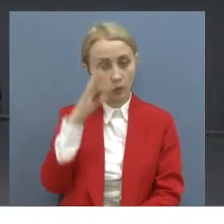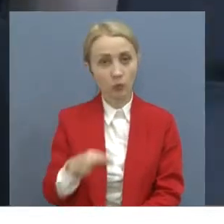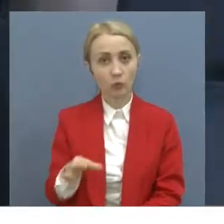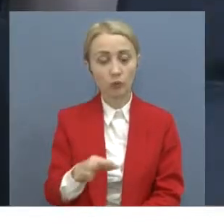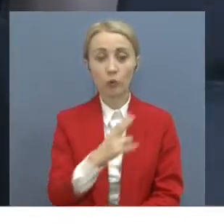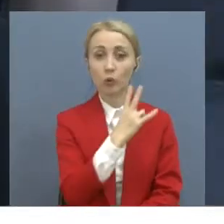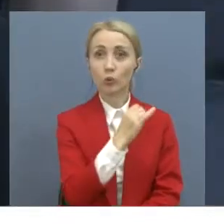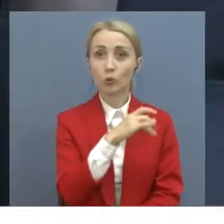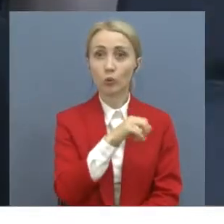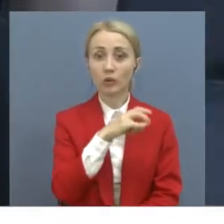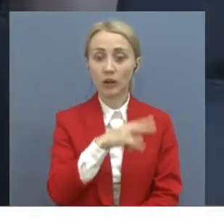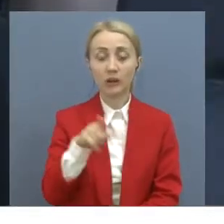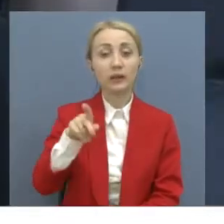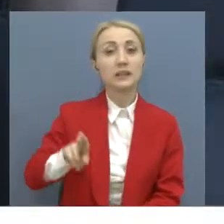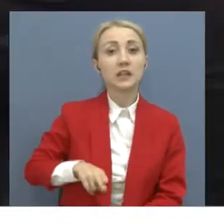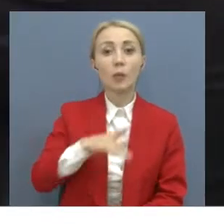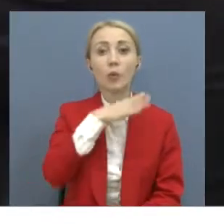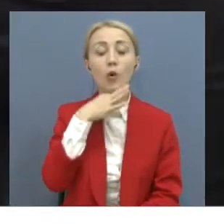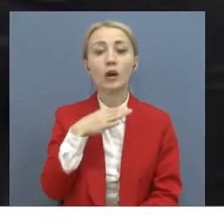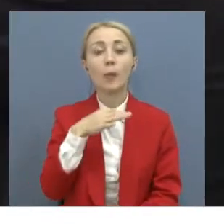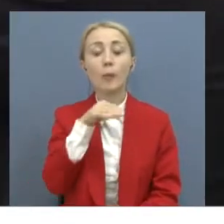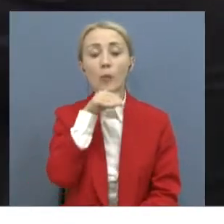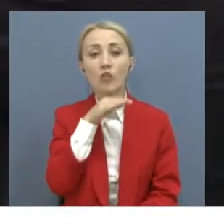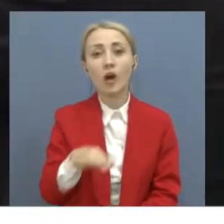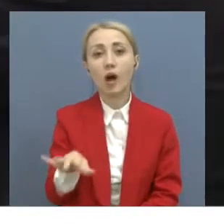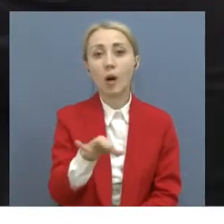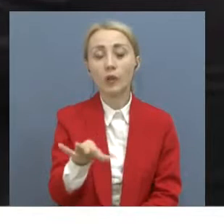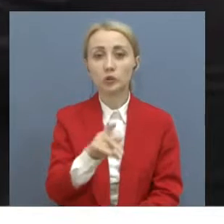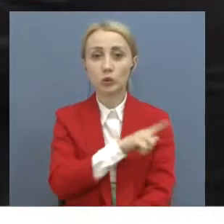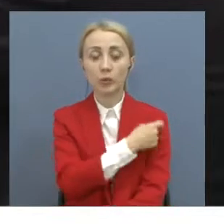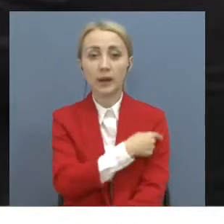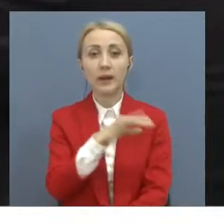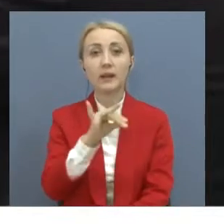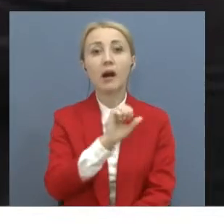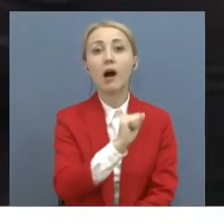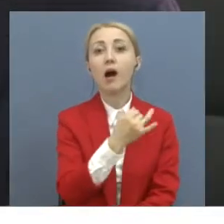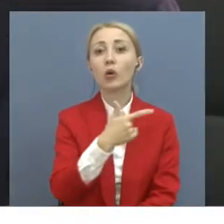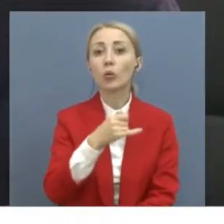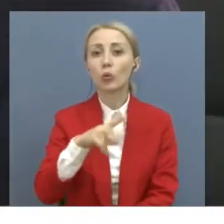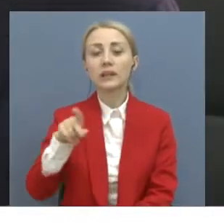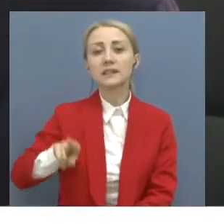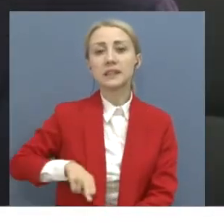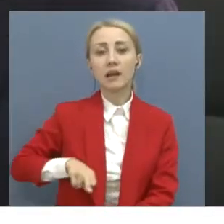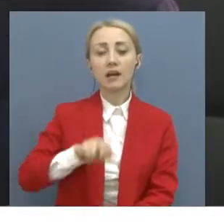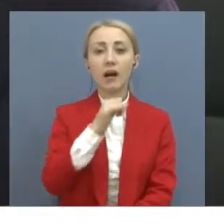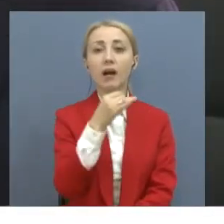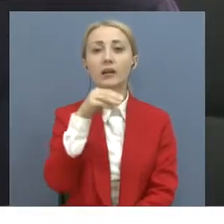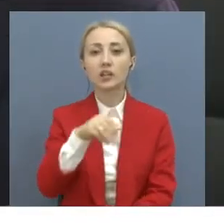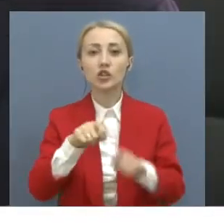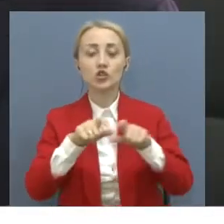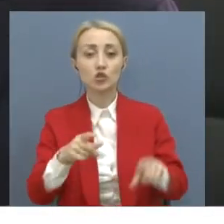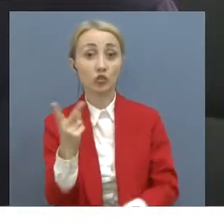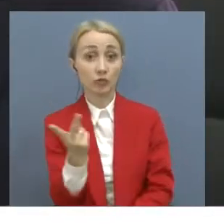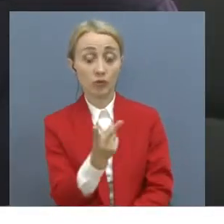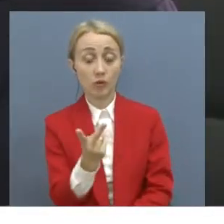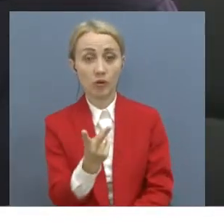мектеп лицейінің директоры Айнагүл Балташева. Олар 13 маусым күні сайлауға түсу туралы өтінім берген. Тиісті құжаттар рәсімделген соң үміткерлерге